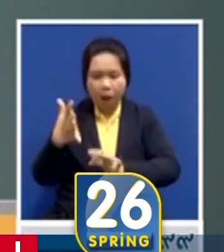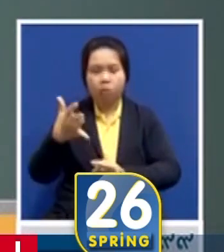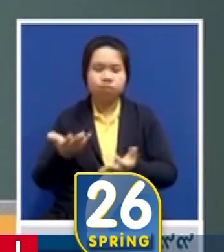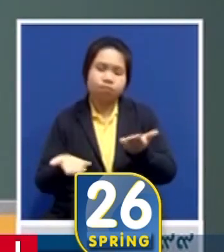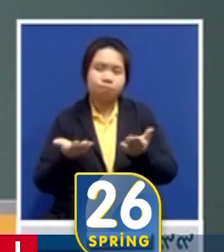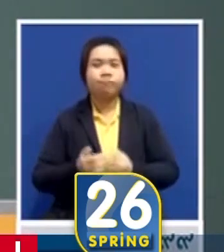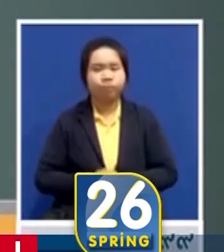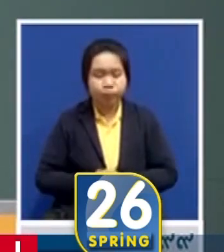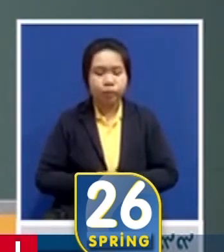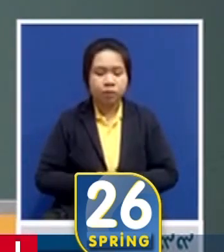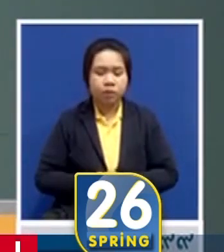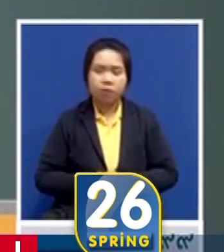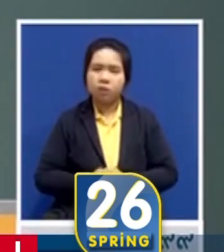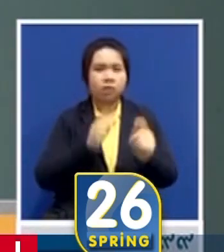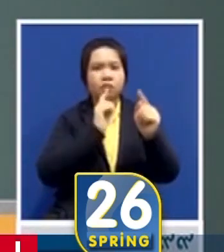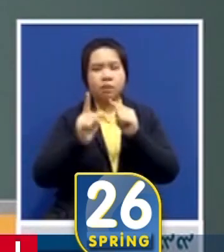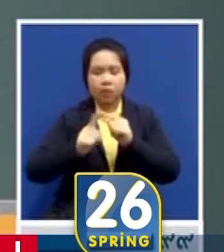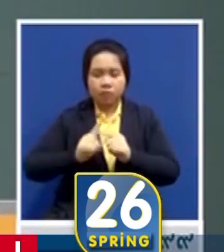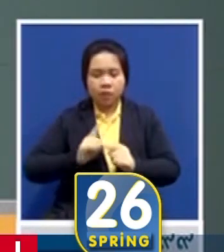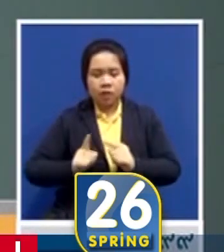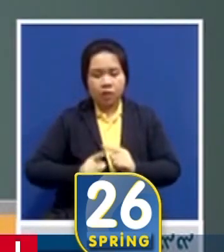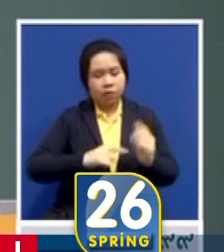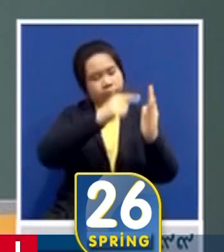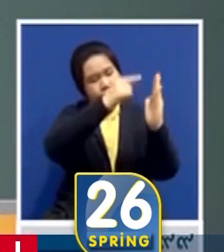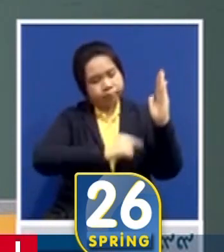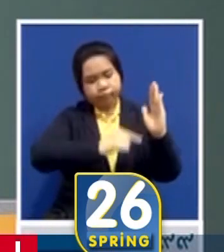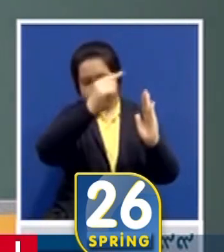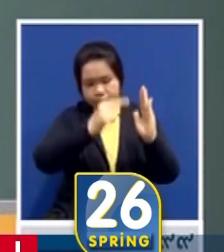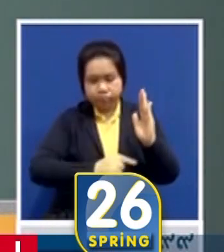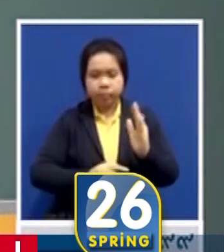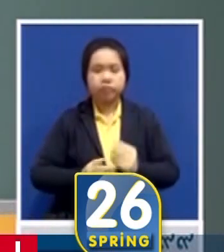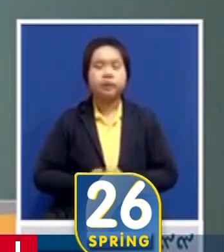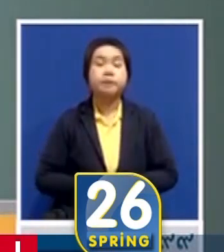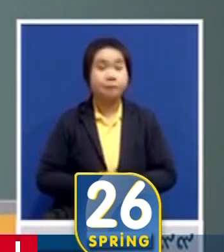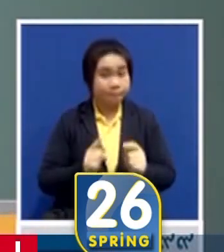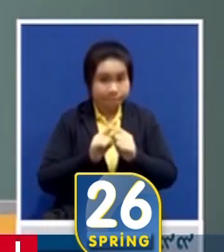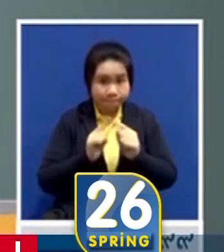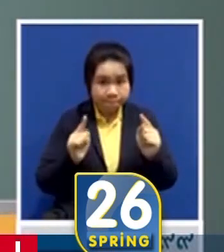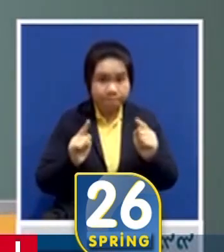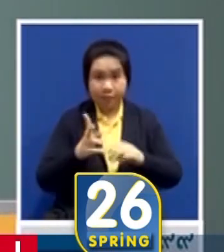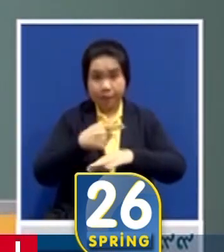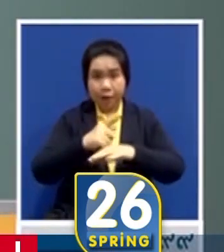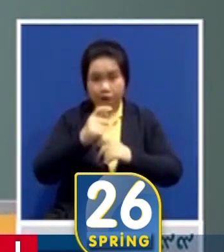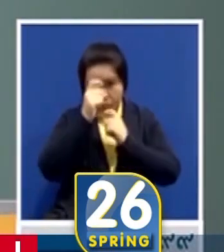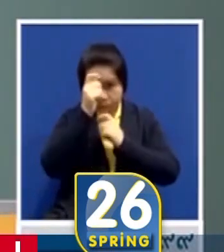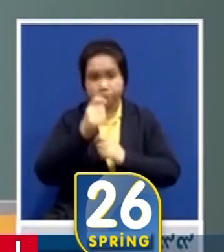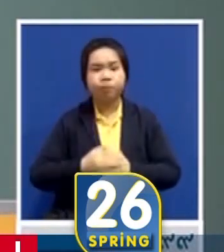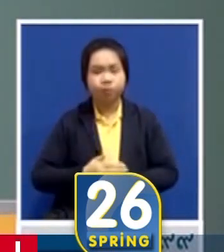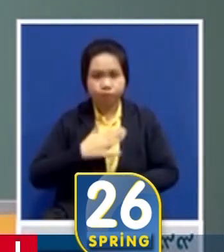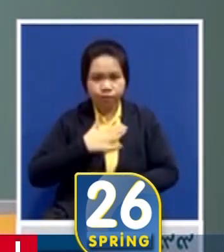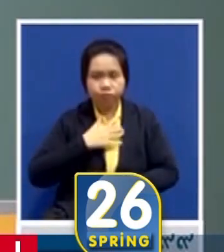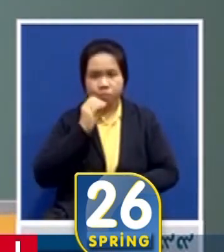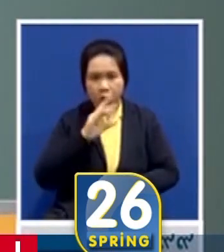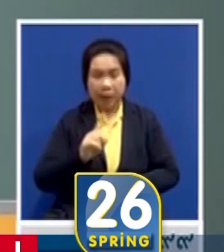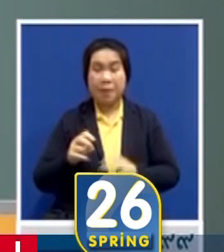การณ์ทางการเมืองซึ่งระหว่างที่คุณจิรายุกำลังแสดงหลักฐานอยู่นั้นนะครับคุณสุภชัยโพสุประธานในที่ประชุมก็สอบถามว่าสถาน